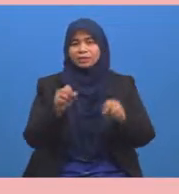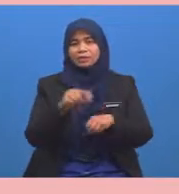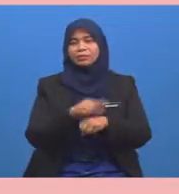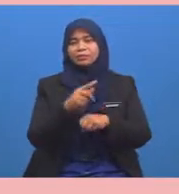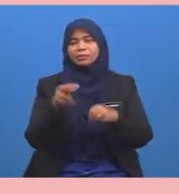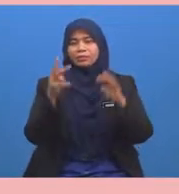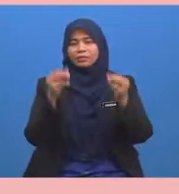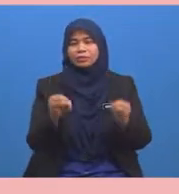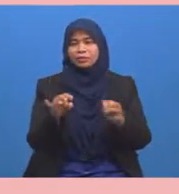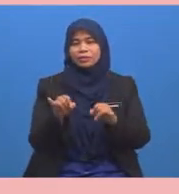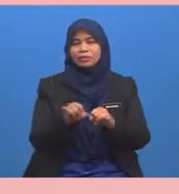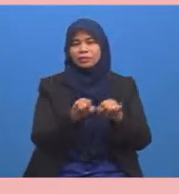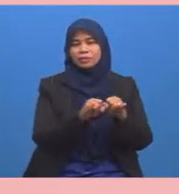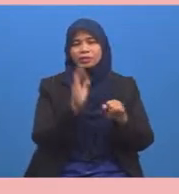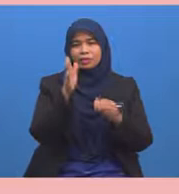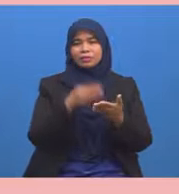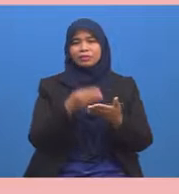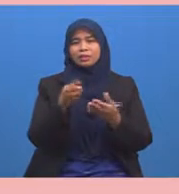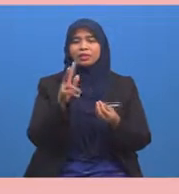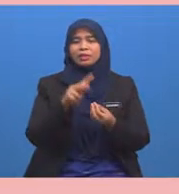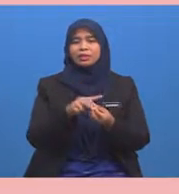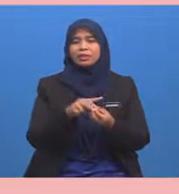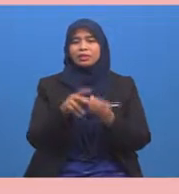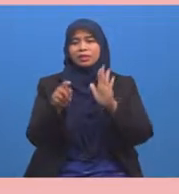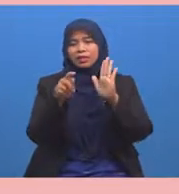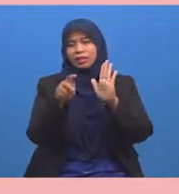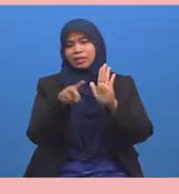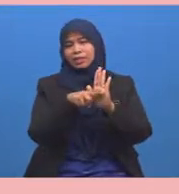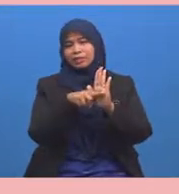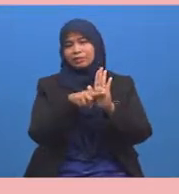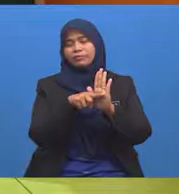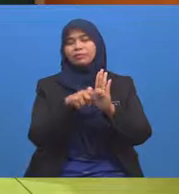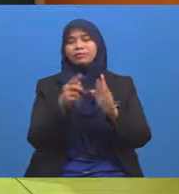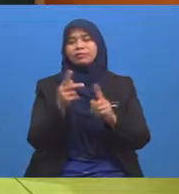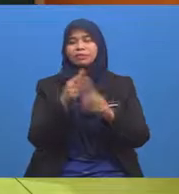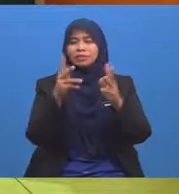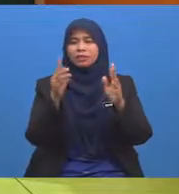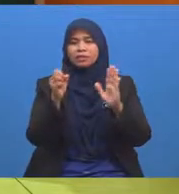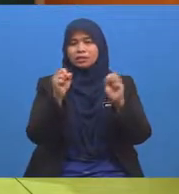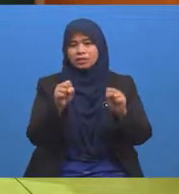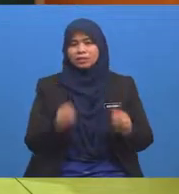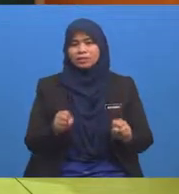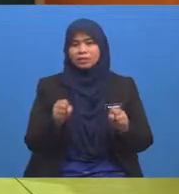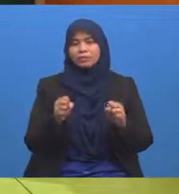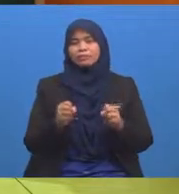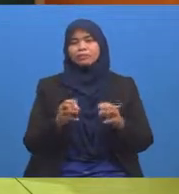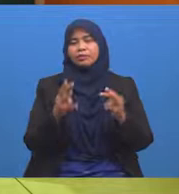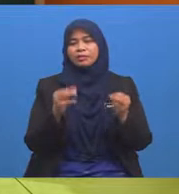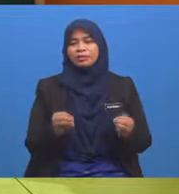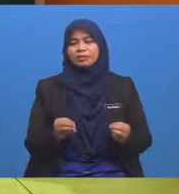akan memberikan kesan negatif kepada sistem fizikal. kesan negatif yang pertama